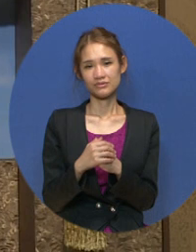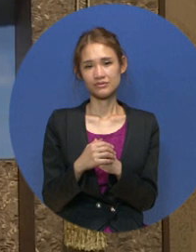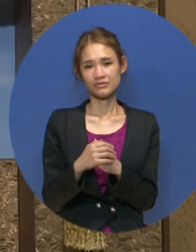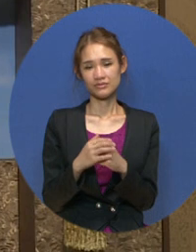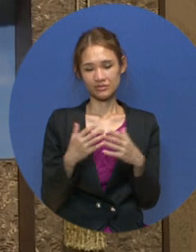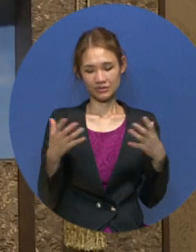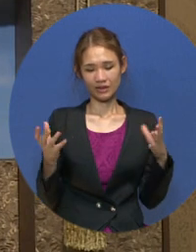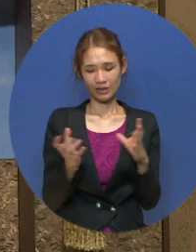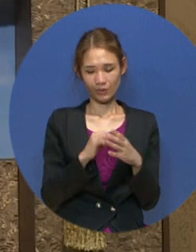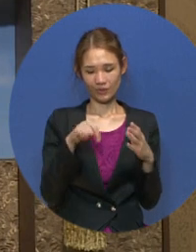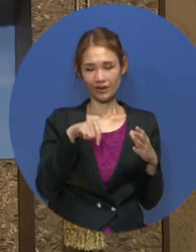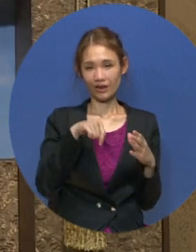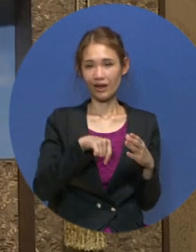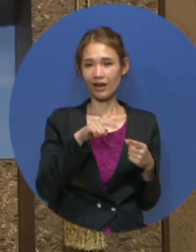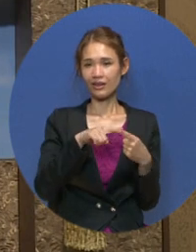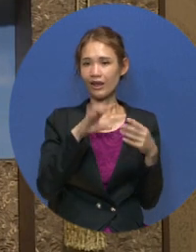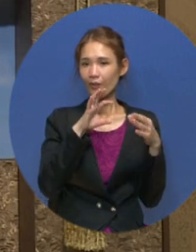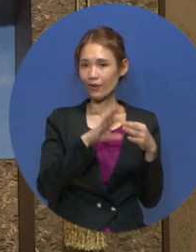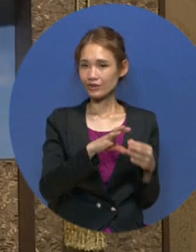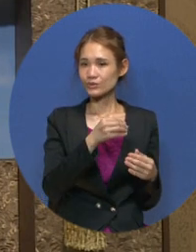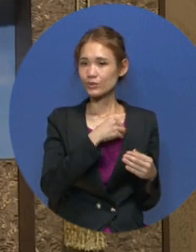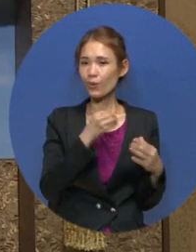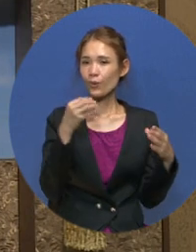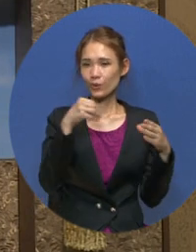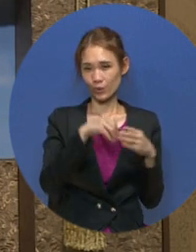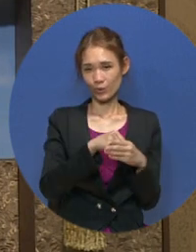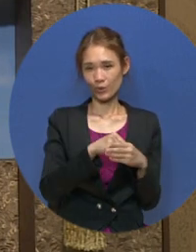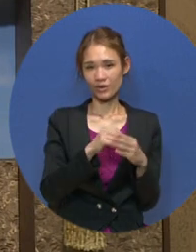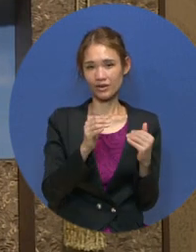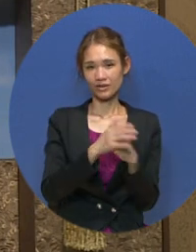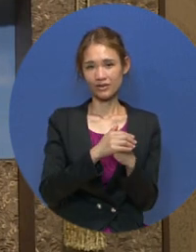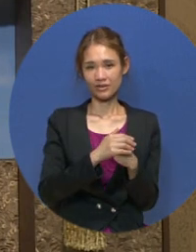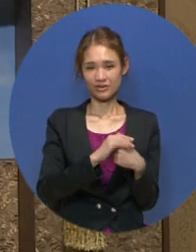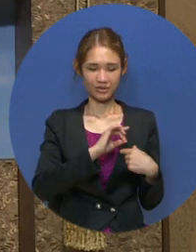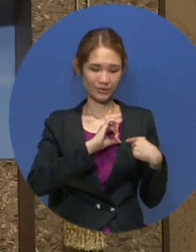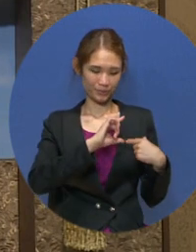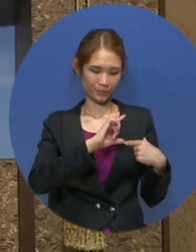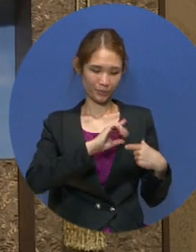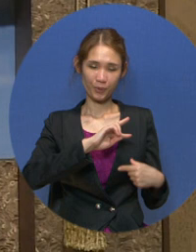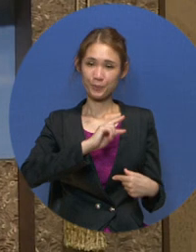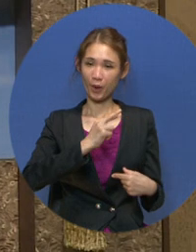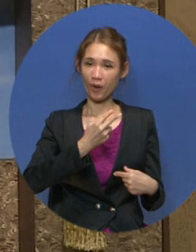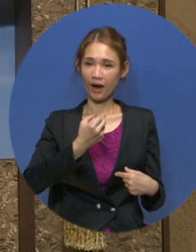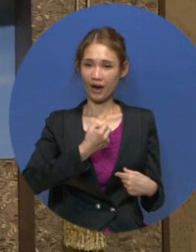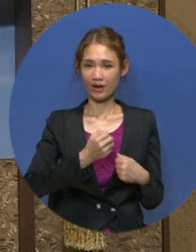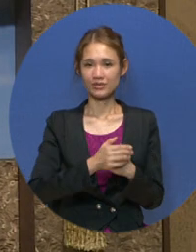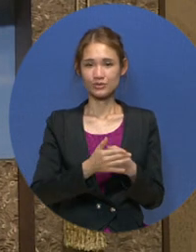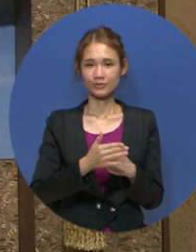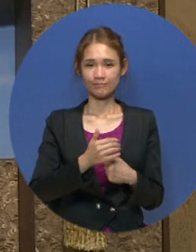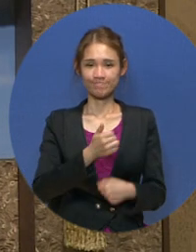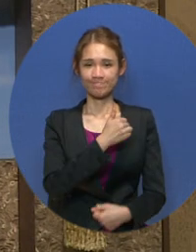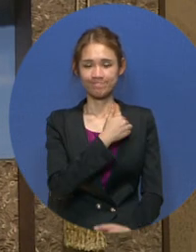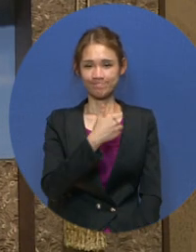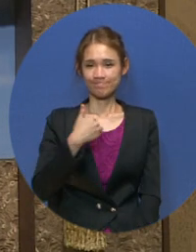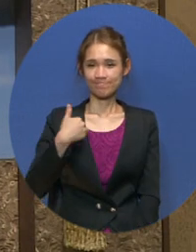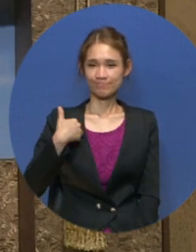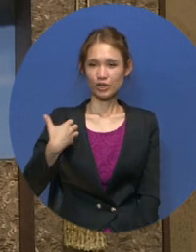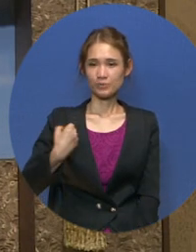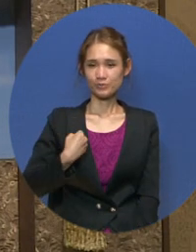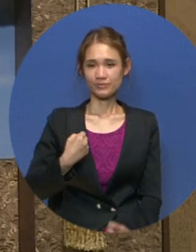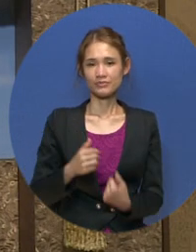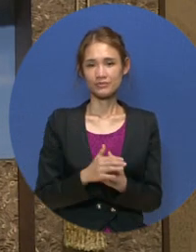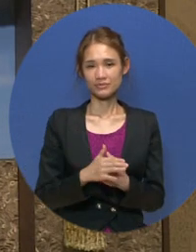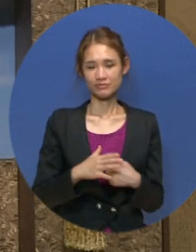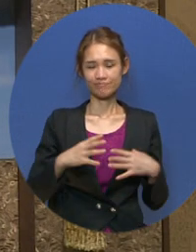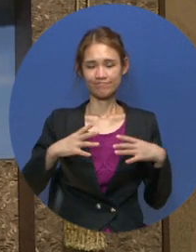여기에 대한 소속감이나 또 명찰 하나, 명함 하나를 가지고 그런 자부심들 또